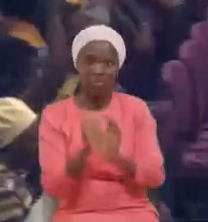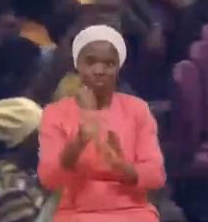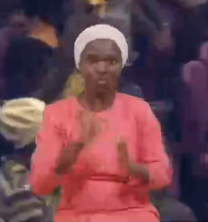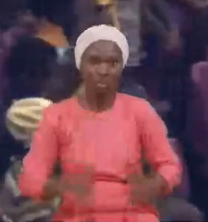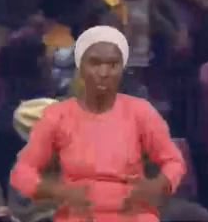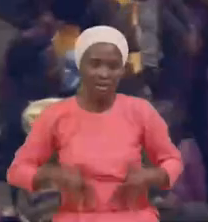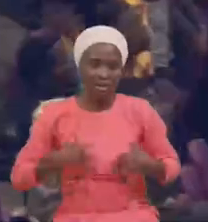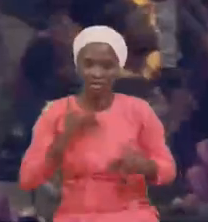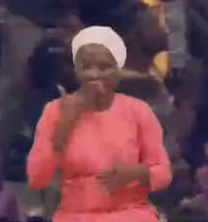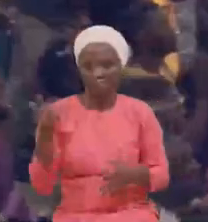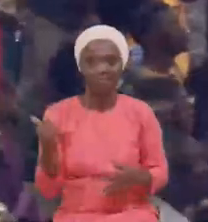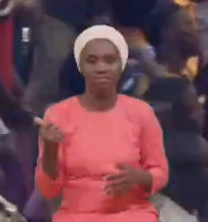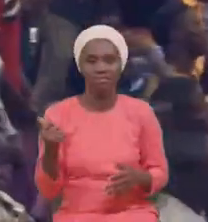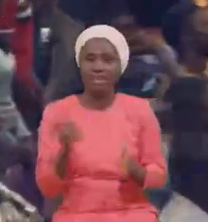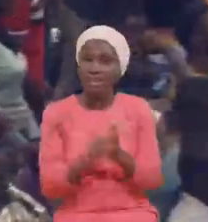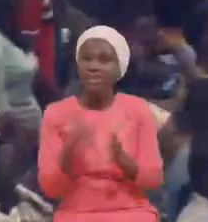va changer votre vie.